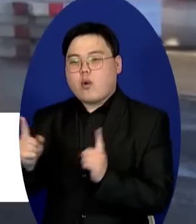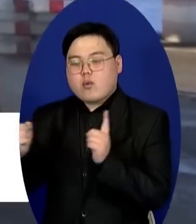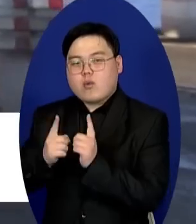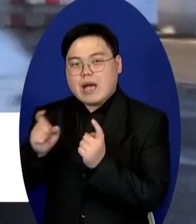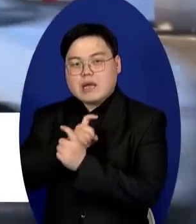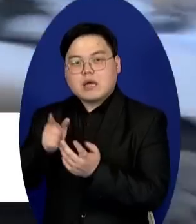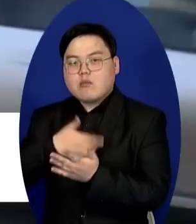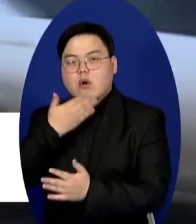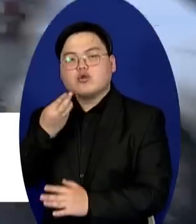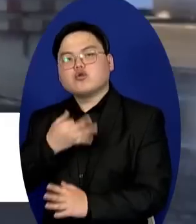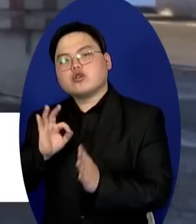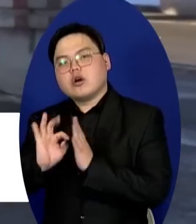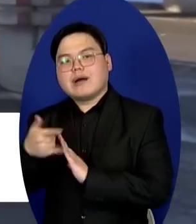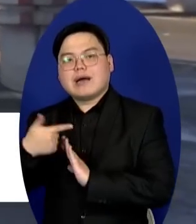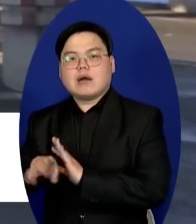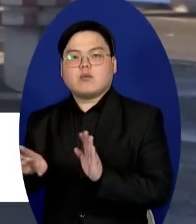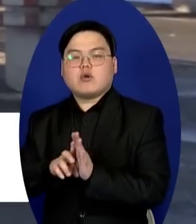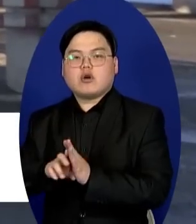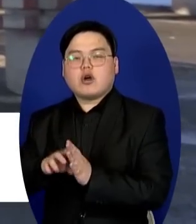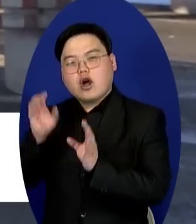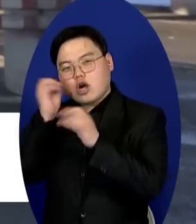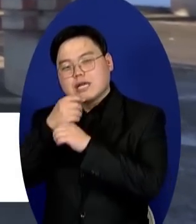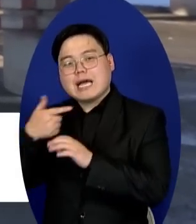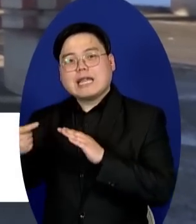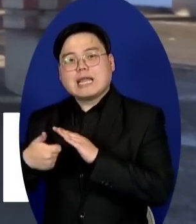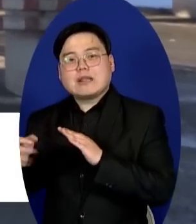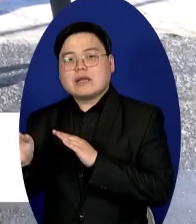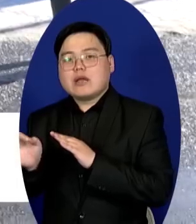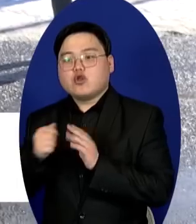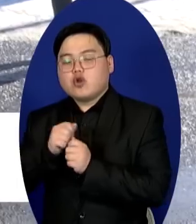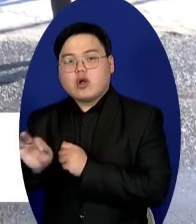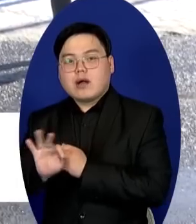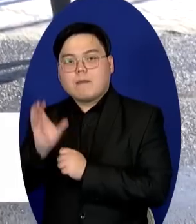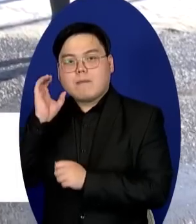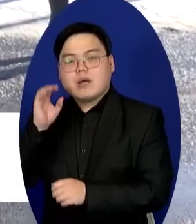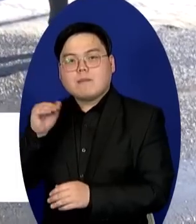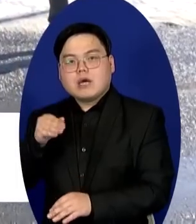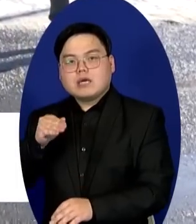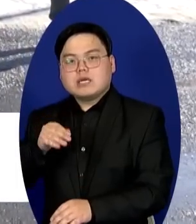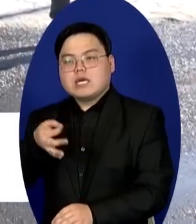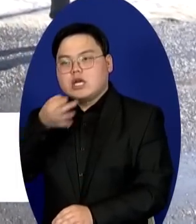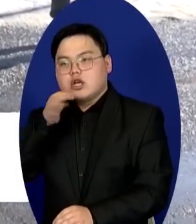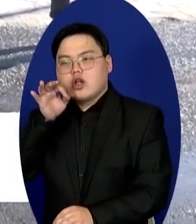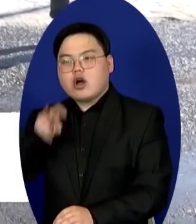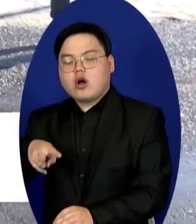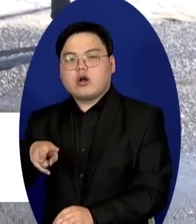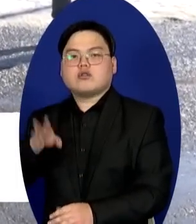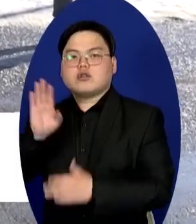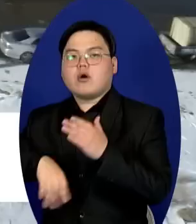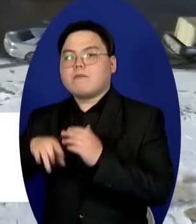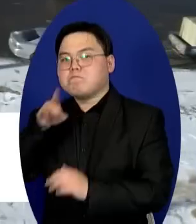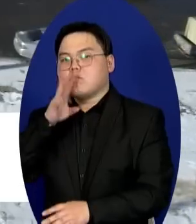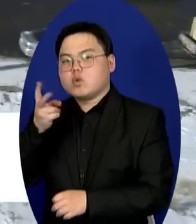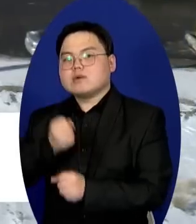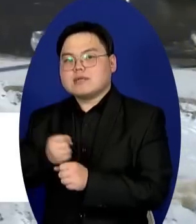шууд товчоогоор нэвтрнэ. Мөн оншилгоо даатгал татвараа төлөөгүй тээврийн хэрэгслийг газар дээр нь илрүүлж цохих арга хэмжээ авах боломжтой болсон.